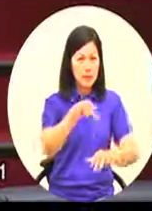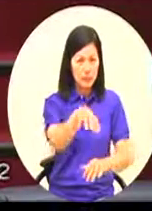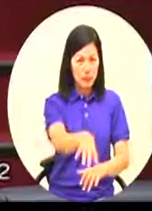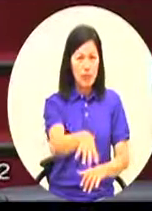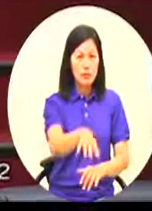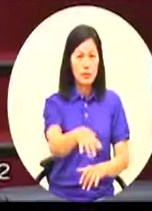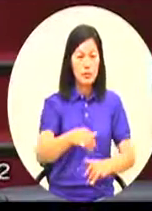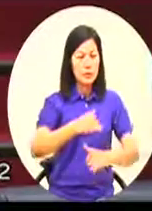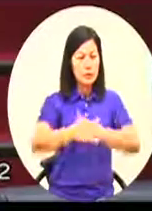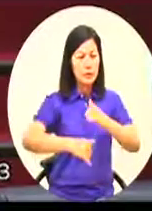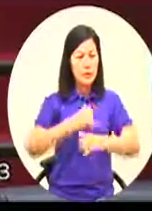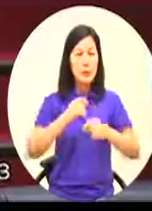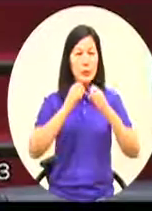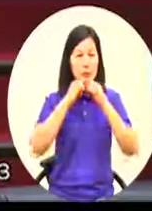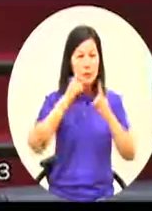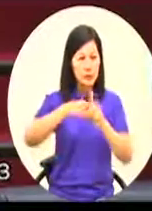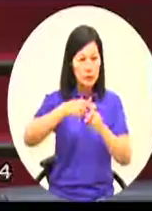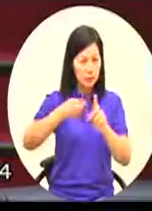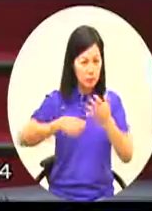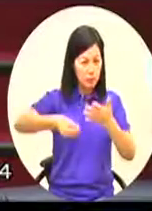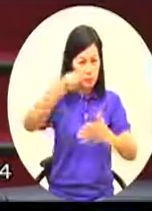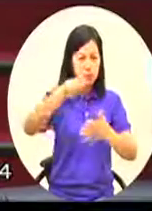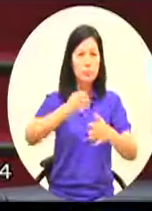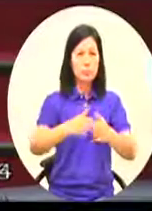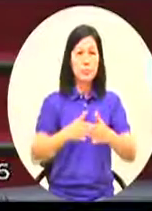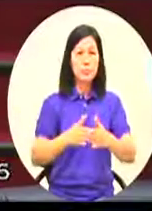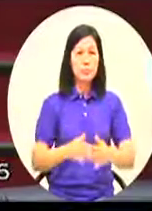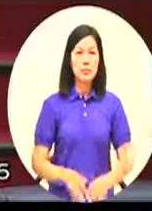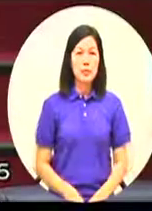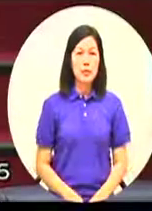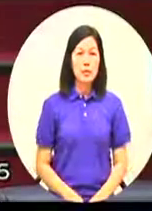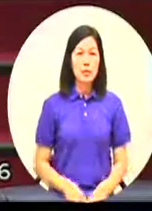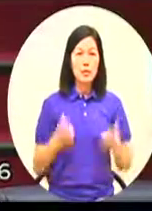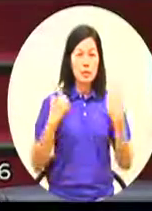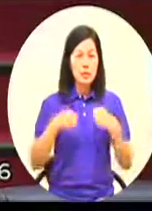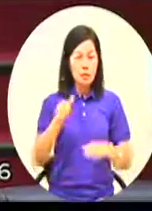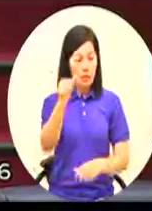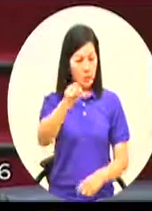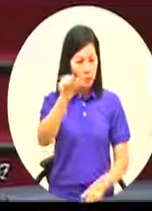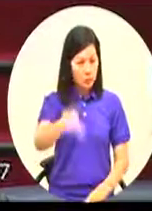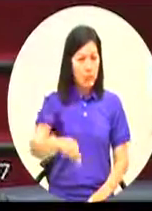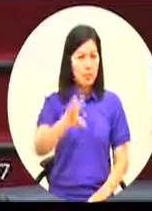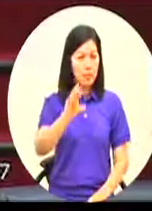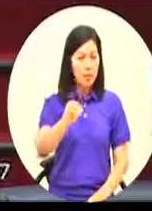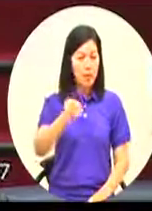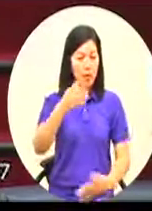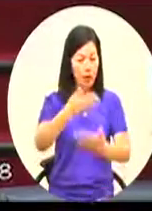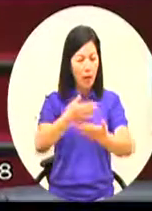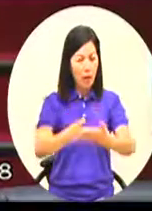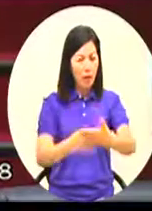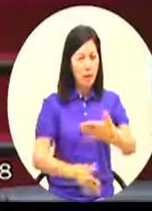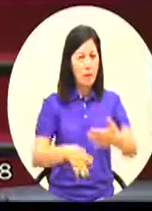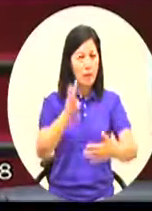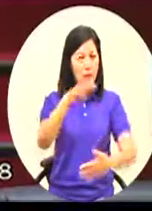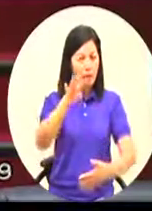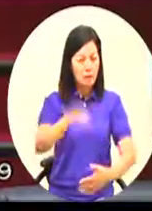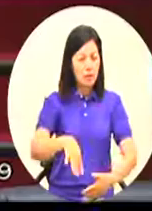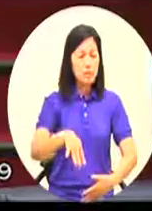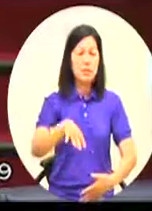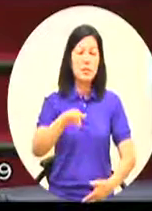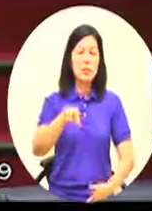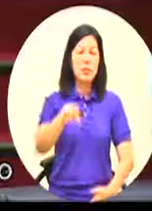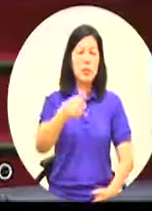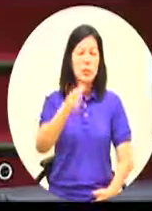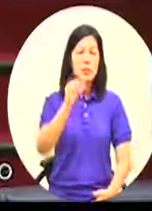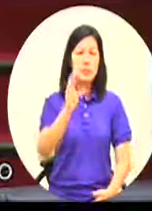个生活品质。那原本这个五千万 减少到4500万。